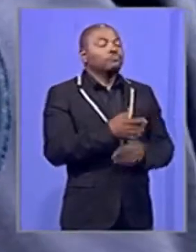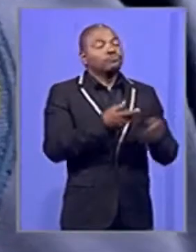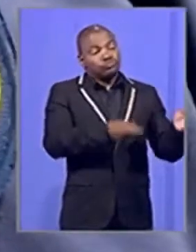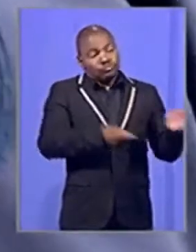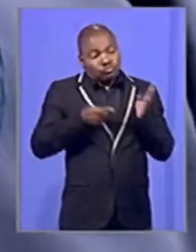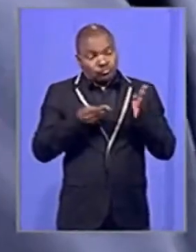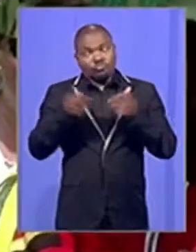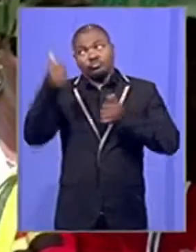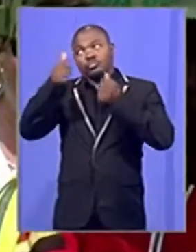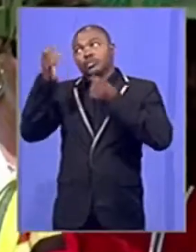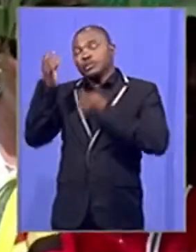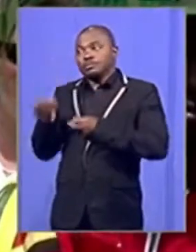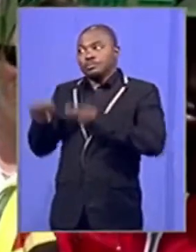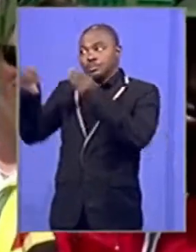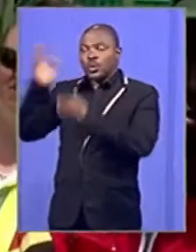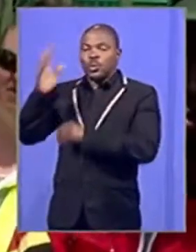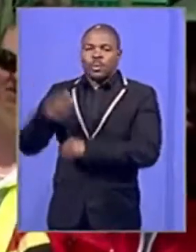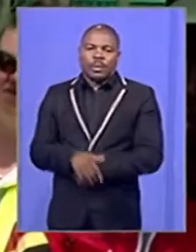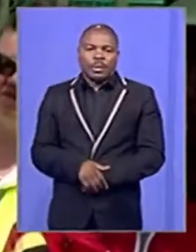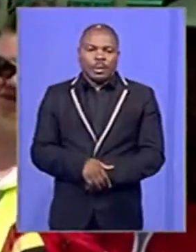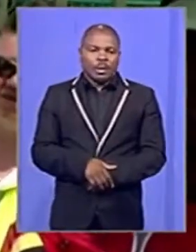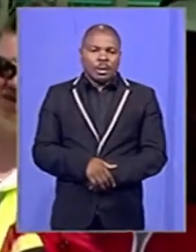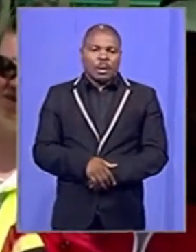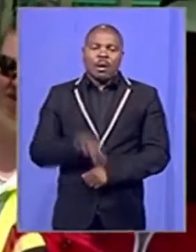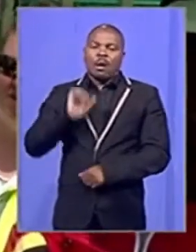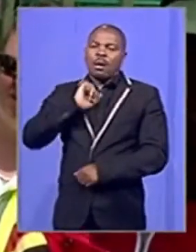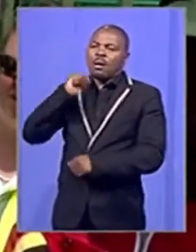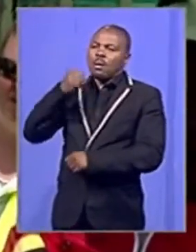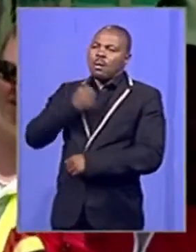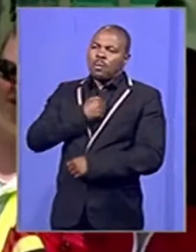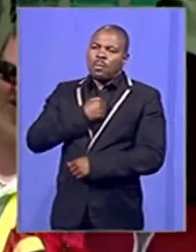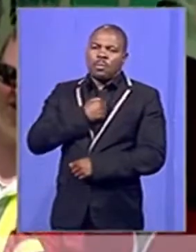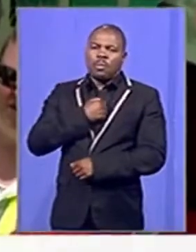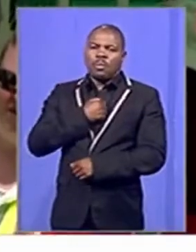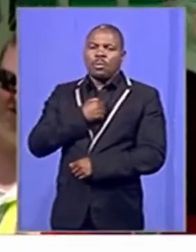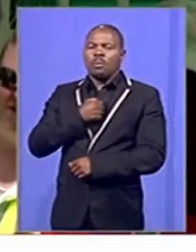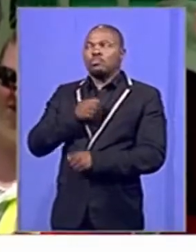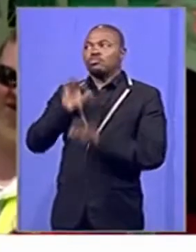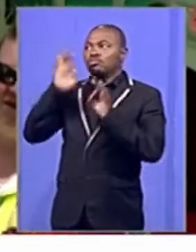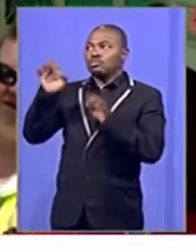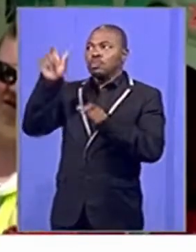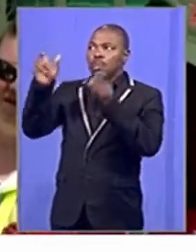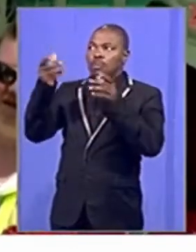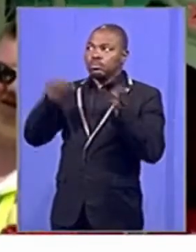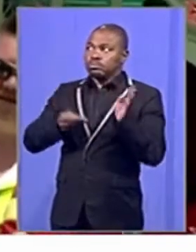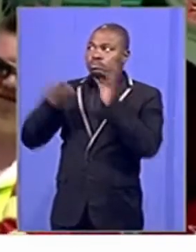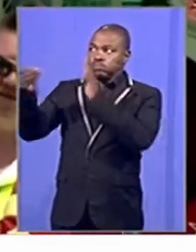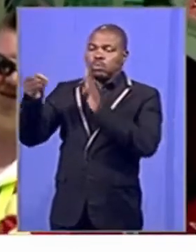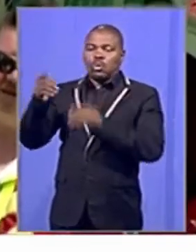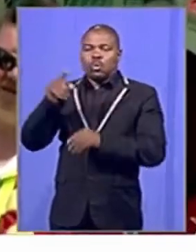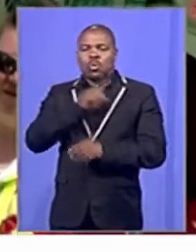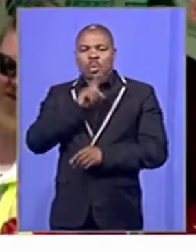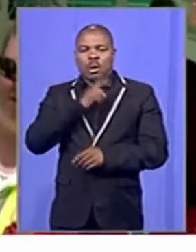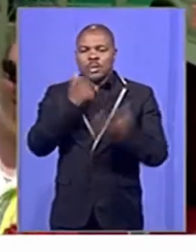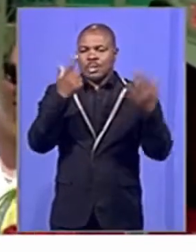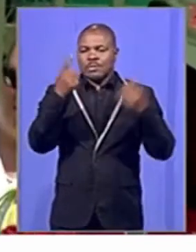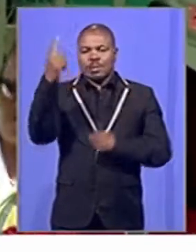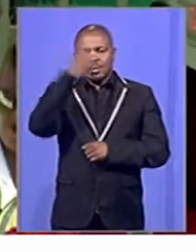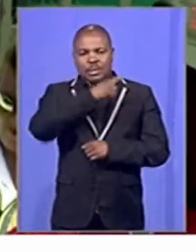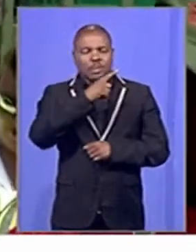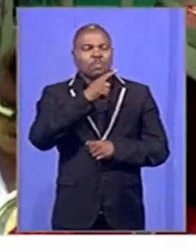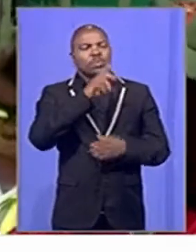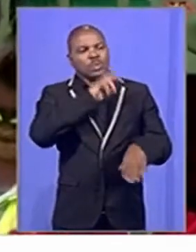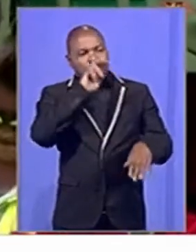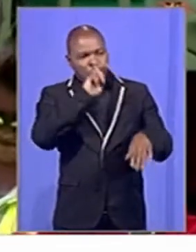go baokamedi ba gagwe. I will hand it to our relevant people. I mean, we've got 7 days to answer all